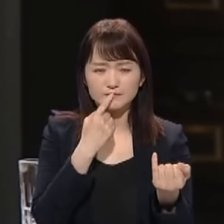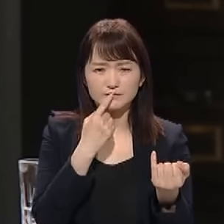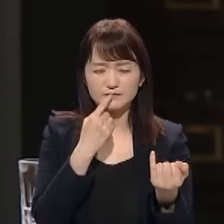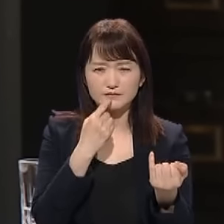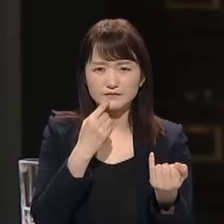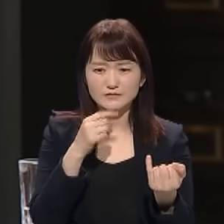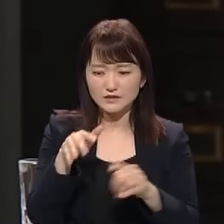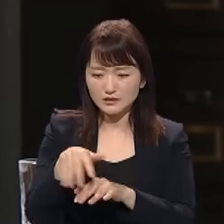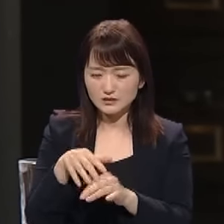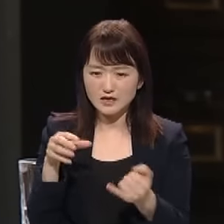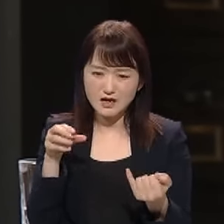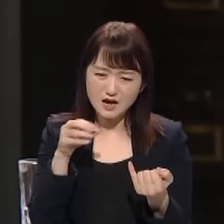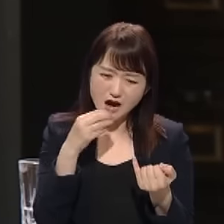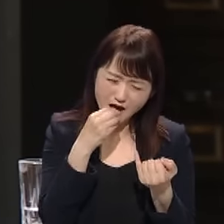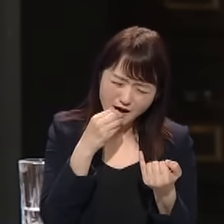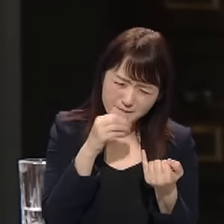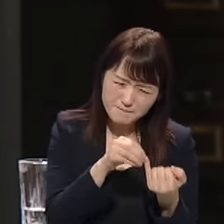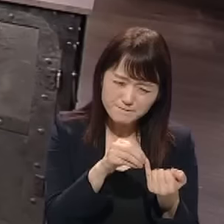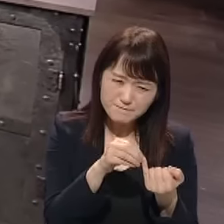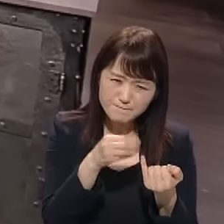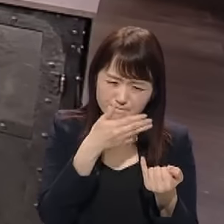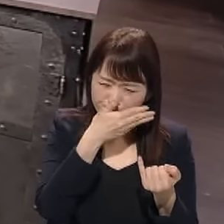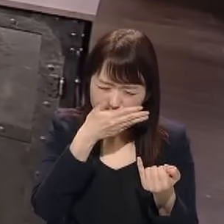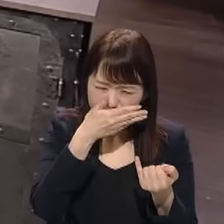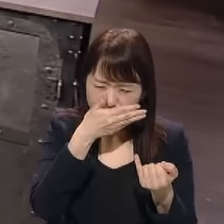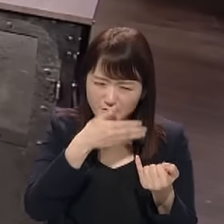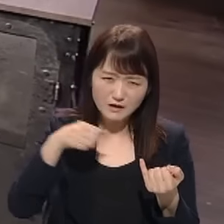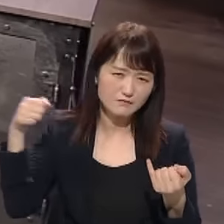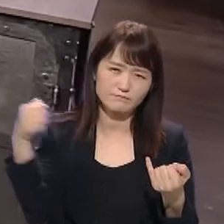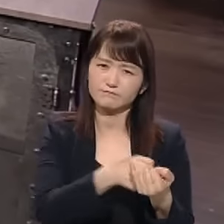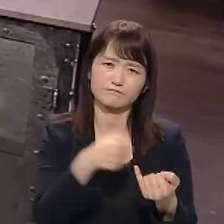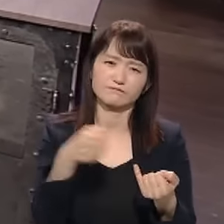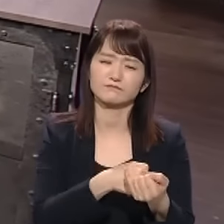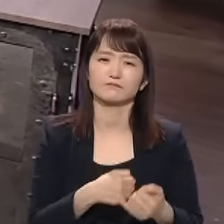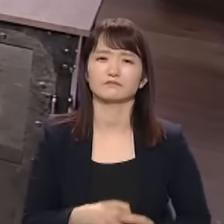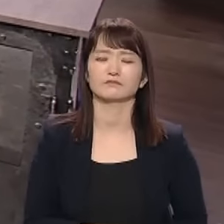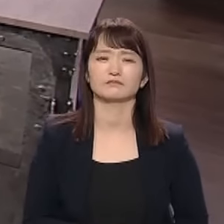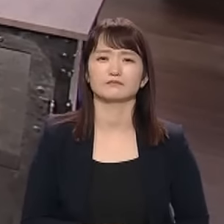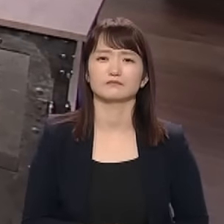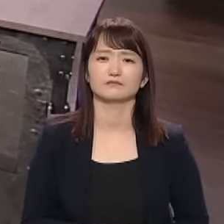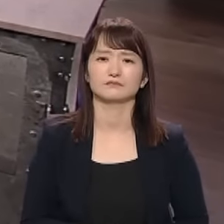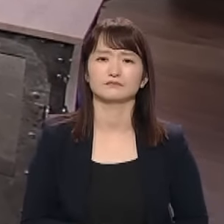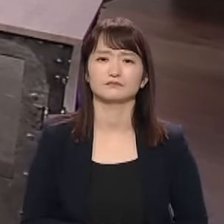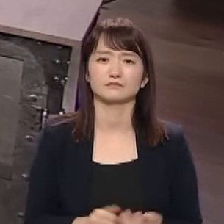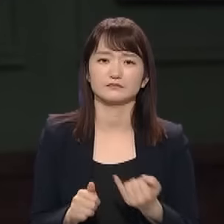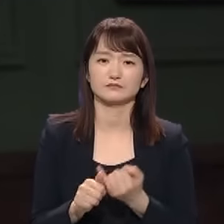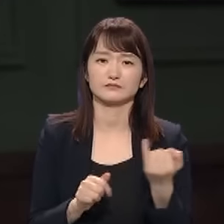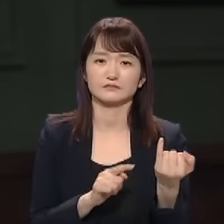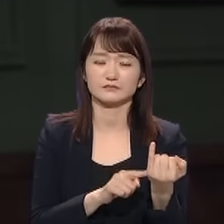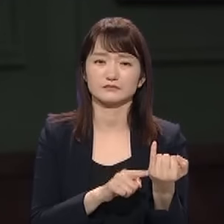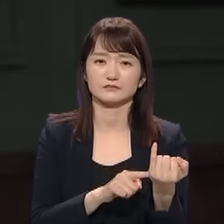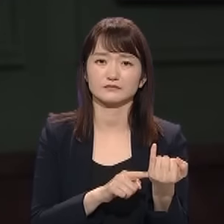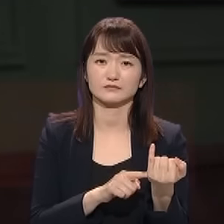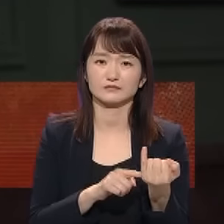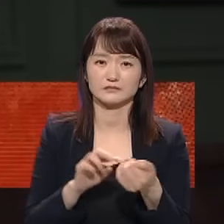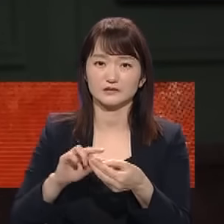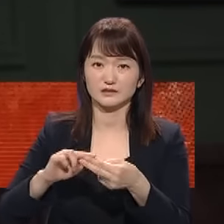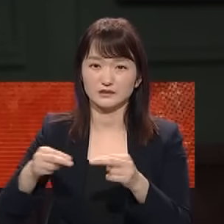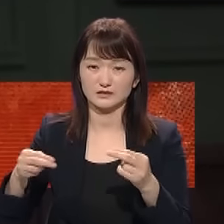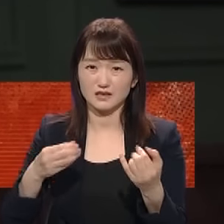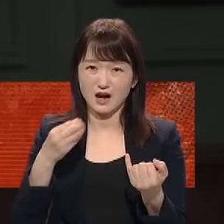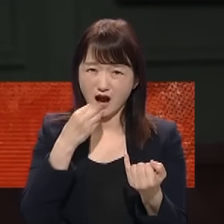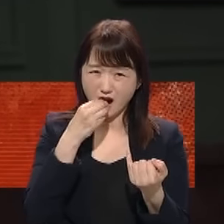물리고 폭행을 했어요. 네, 맞습니다. 제보자의 친부는 폭행 전에 아내 입에 포대기 끈을 집어넣고 마구잡이로 둔기를